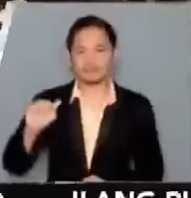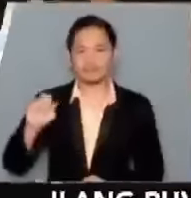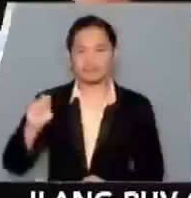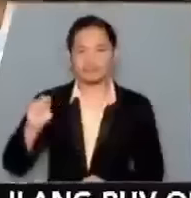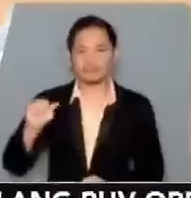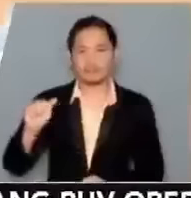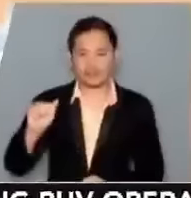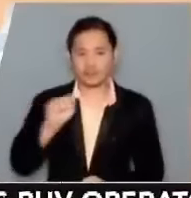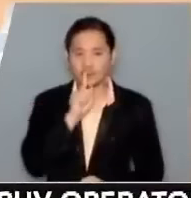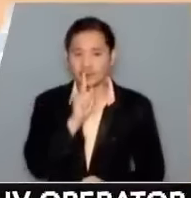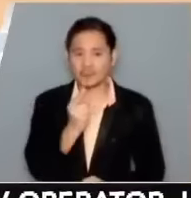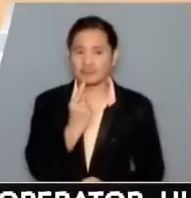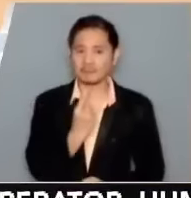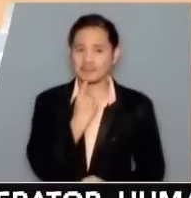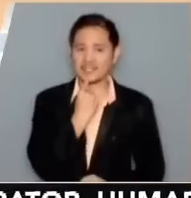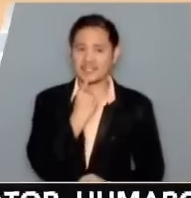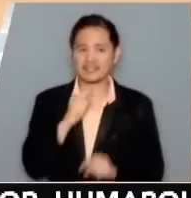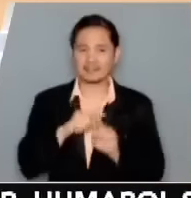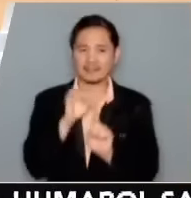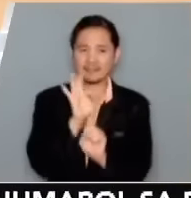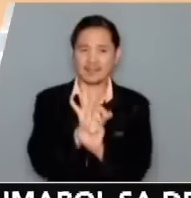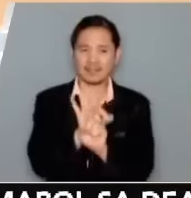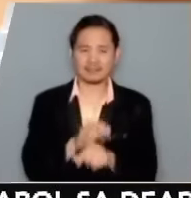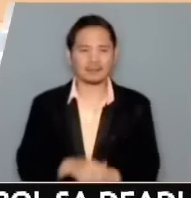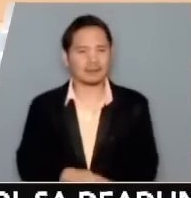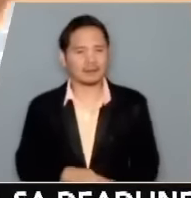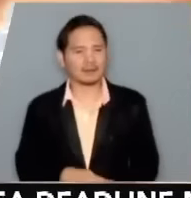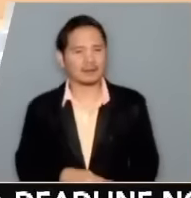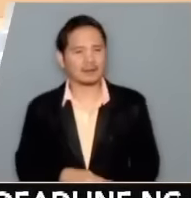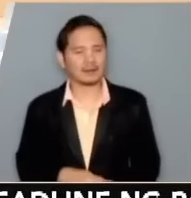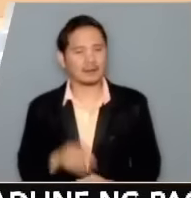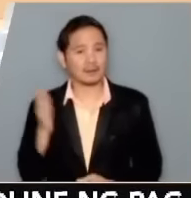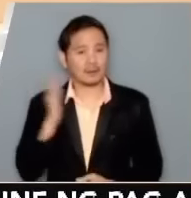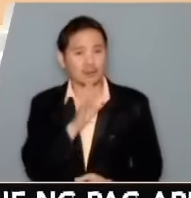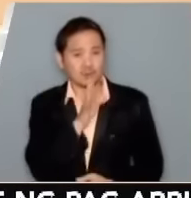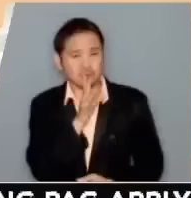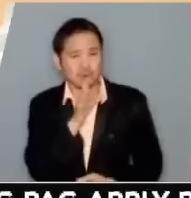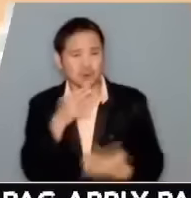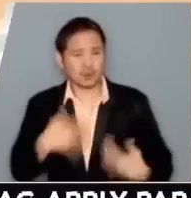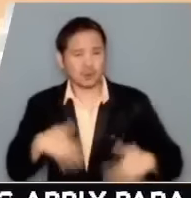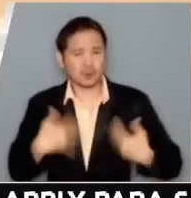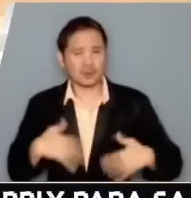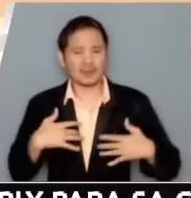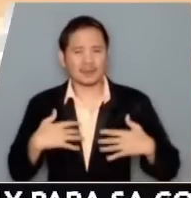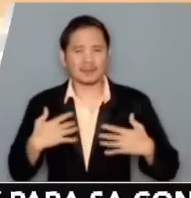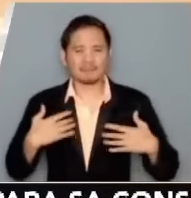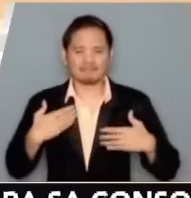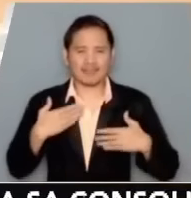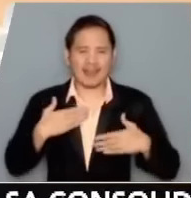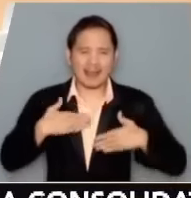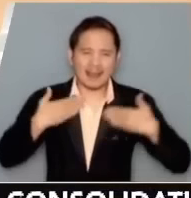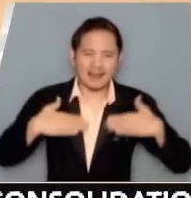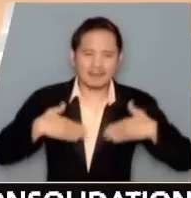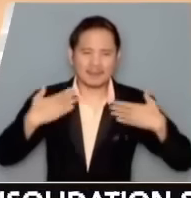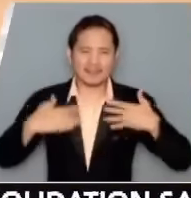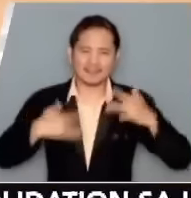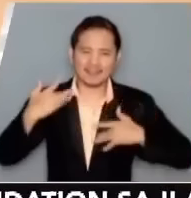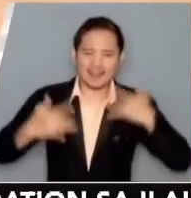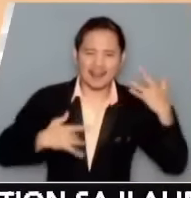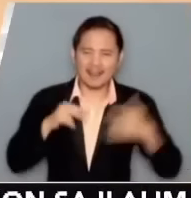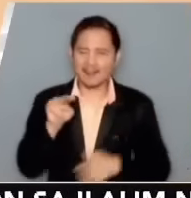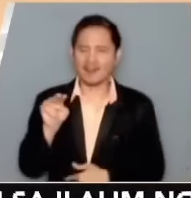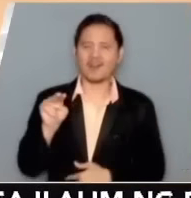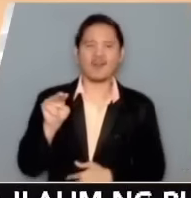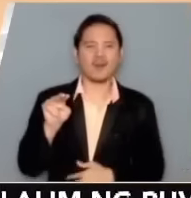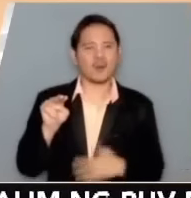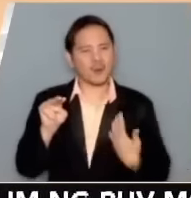fans. Super happy talaga kami. Actually, kaming lahat excited para dito. Nakakatuwa na makikita naman natin ang buong Mall